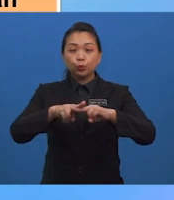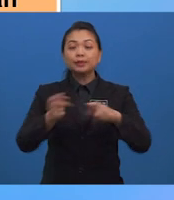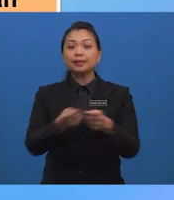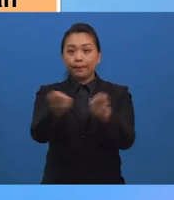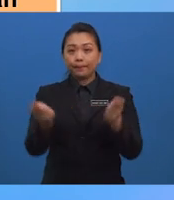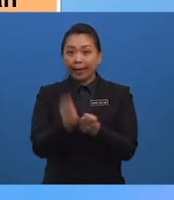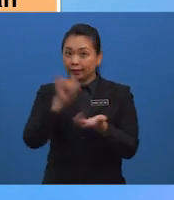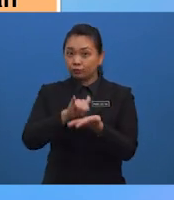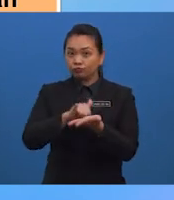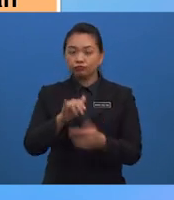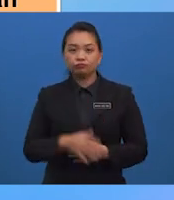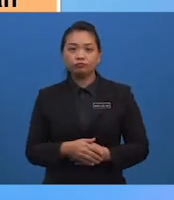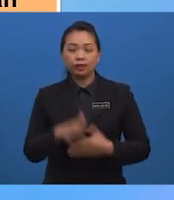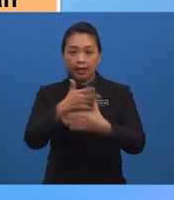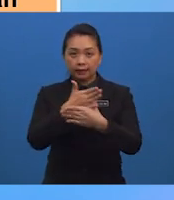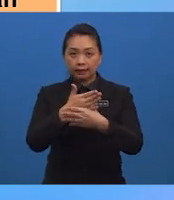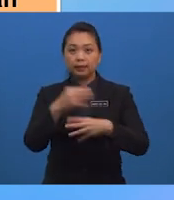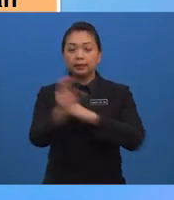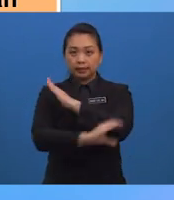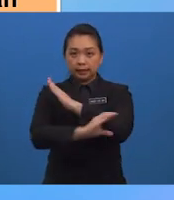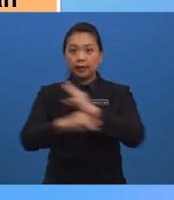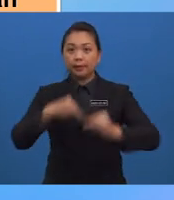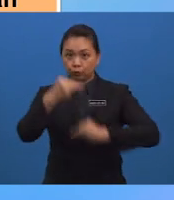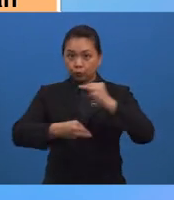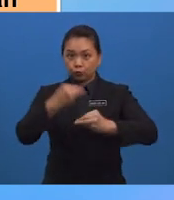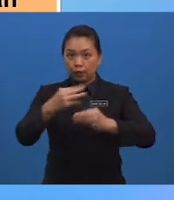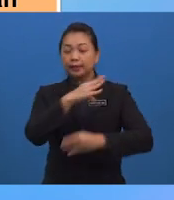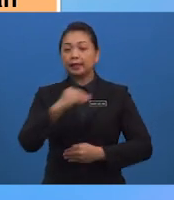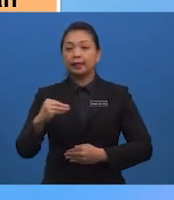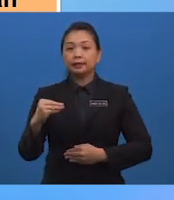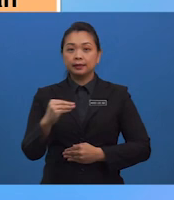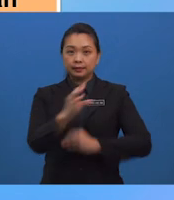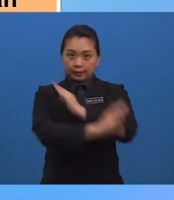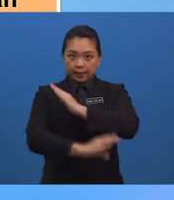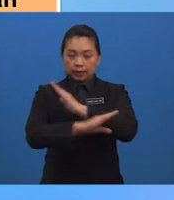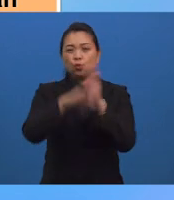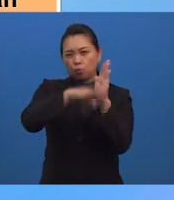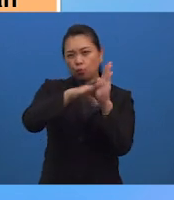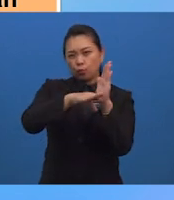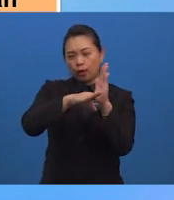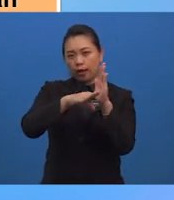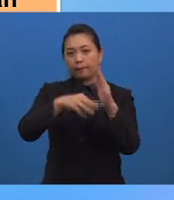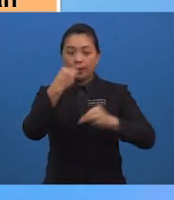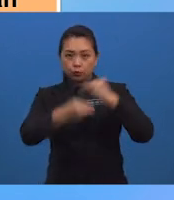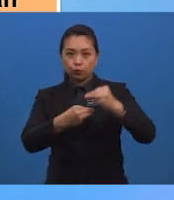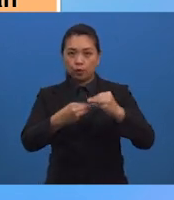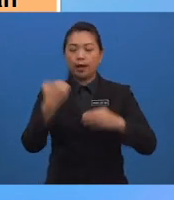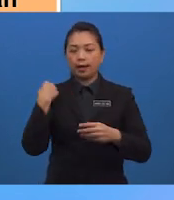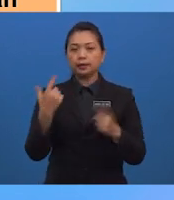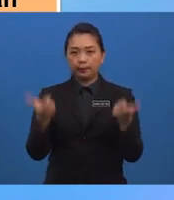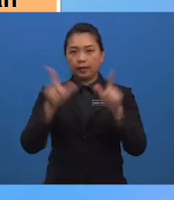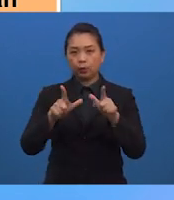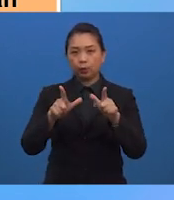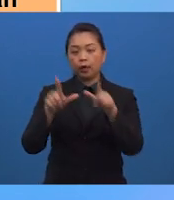Kerjasama erat antara negara maju dengan negara yang kurang maju membolehkan berlaku pemindahan teknologi ke